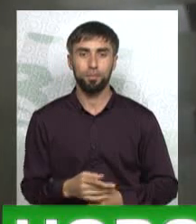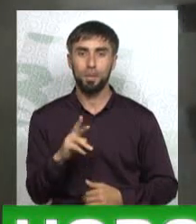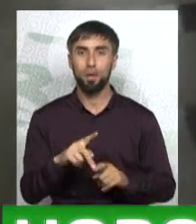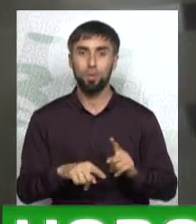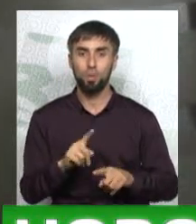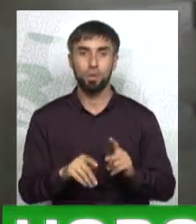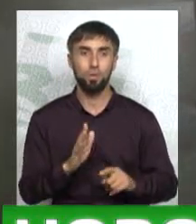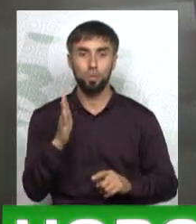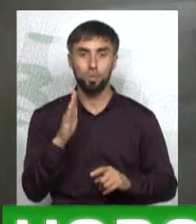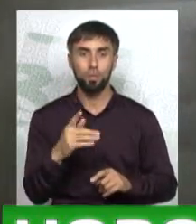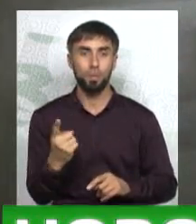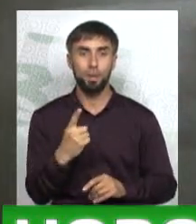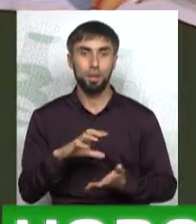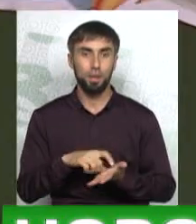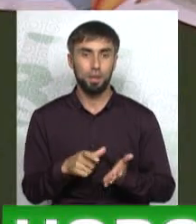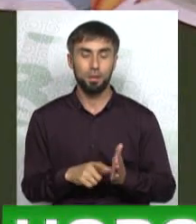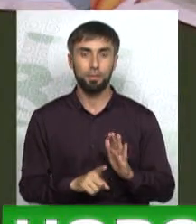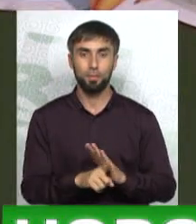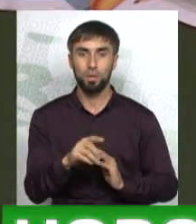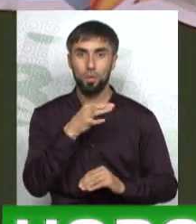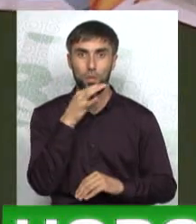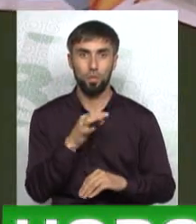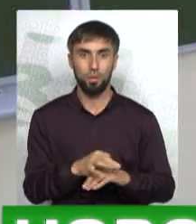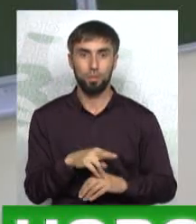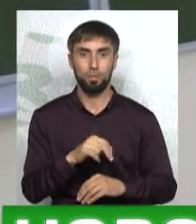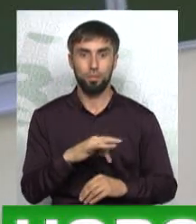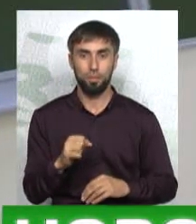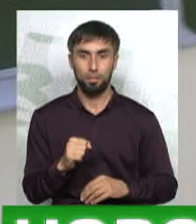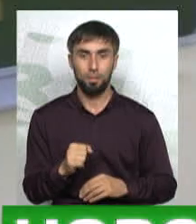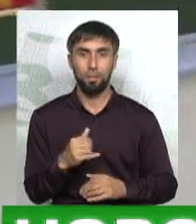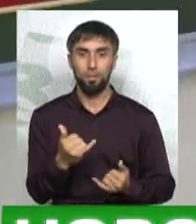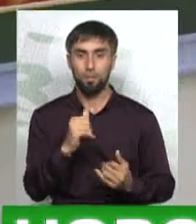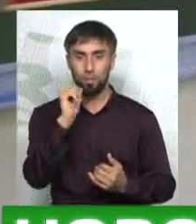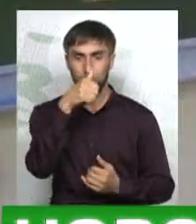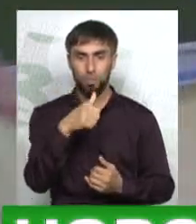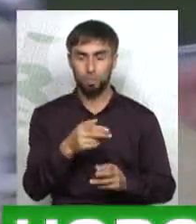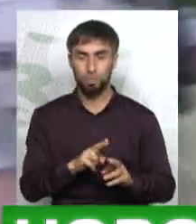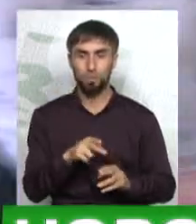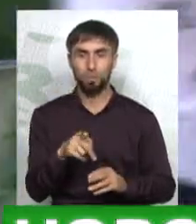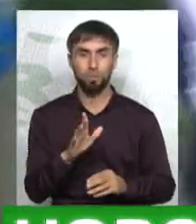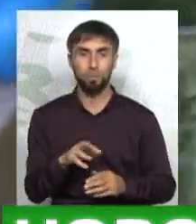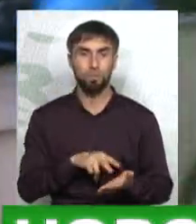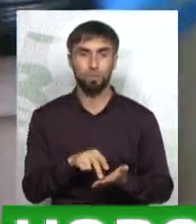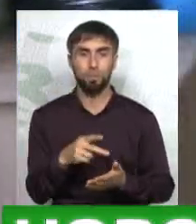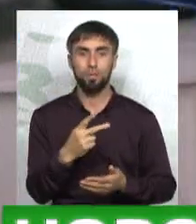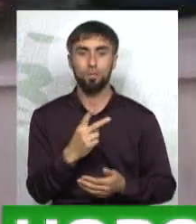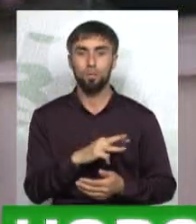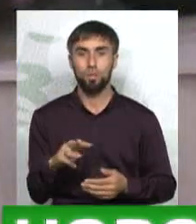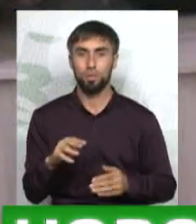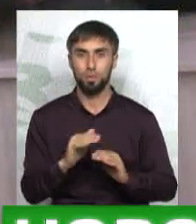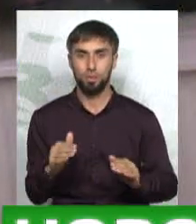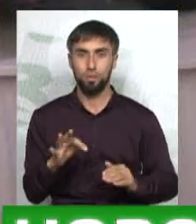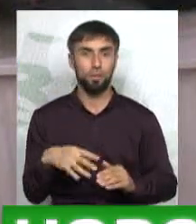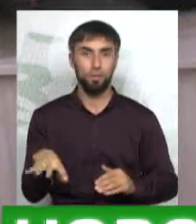Для родителей будущих первоклассников наступает ответственная пора. В этом году в школу пойдут около 2 миллионов первоклассников